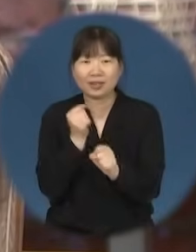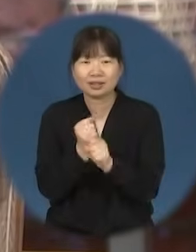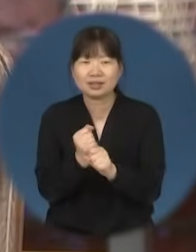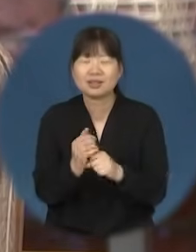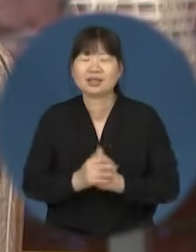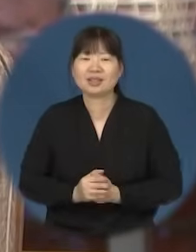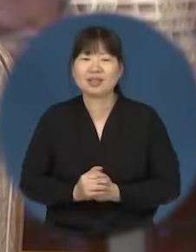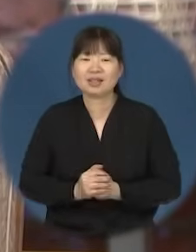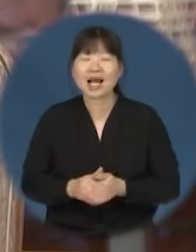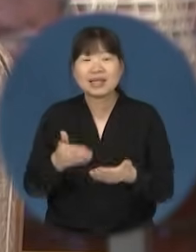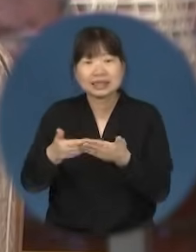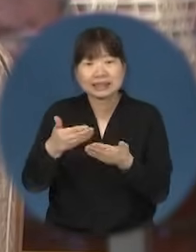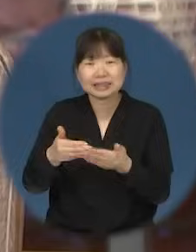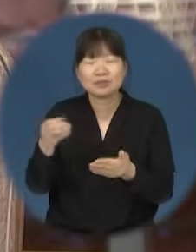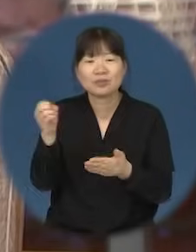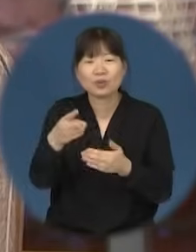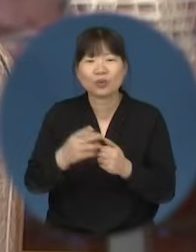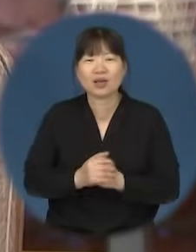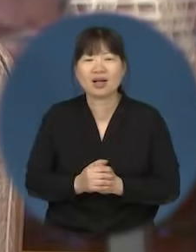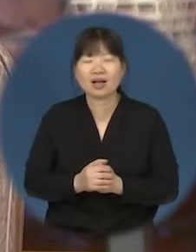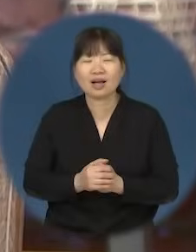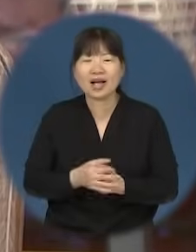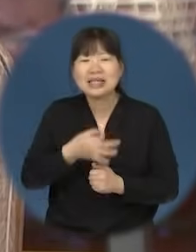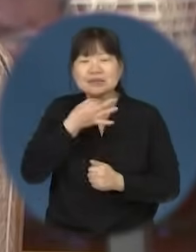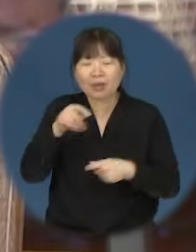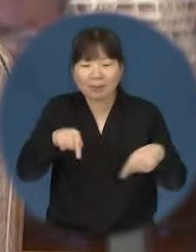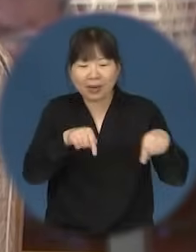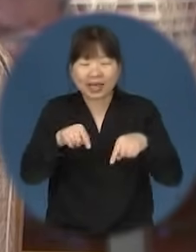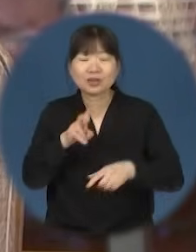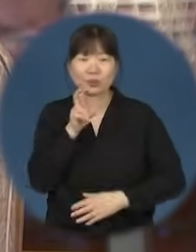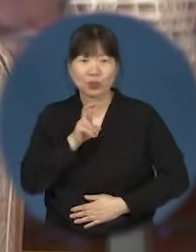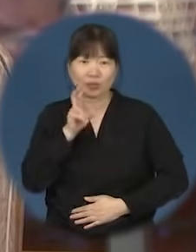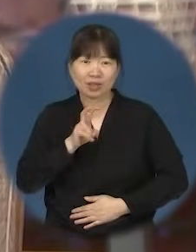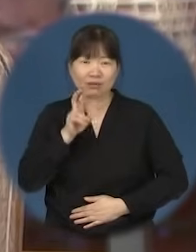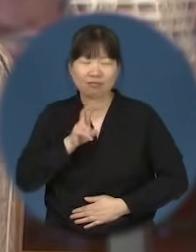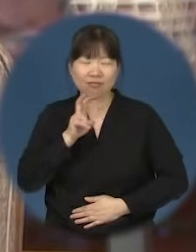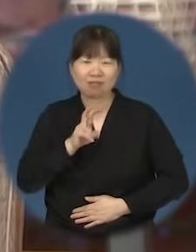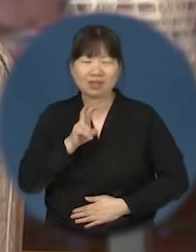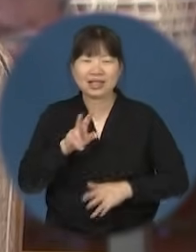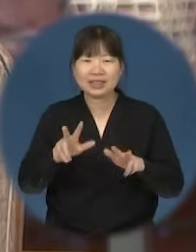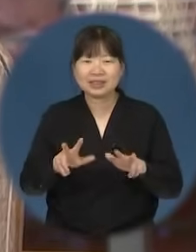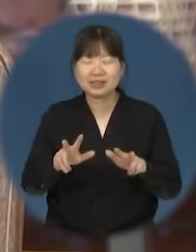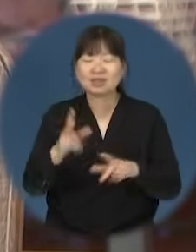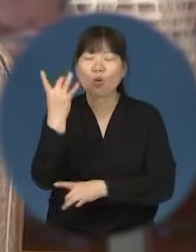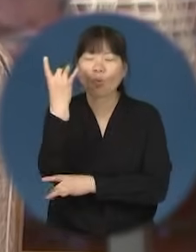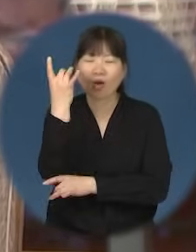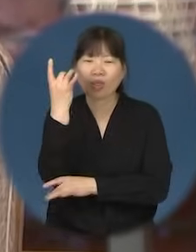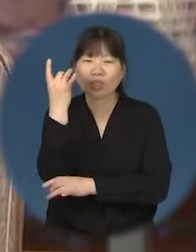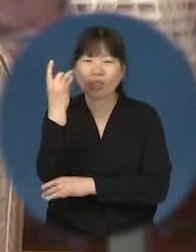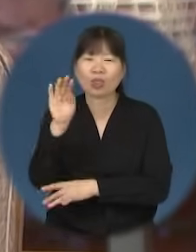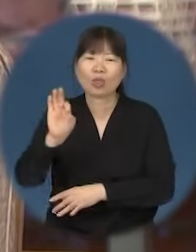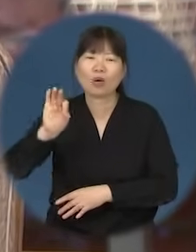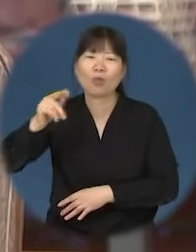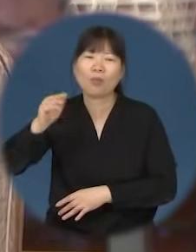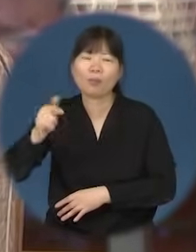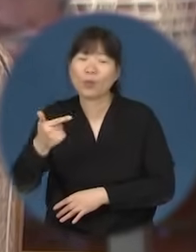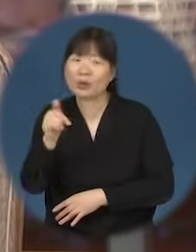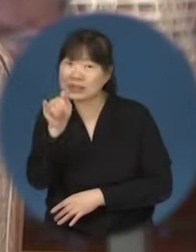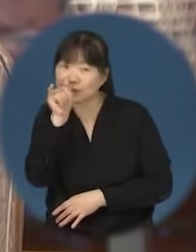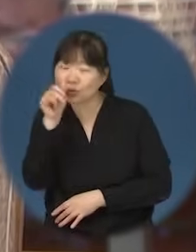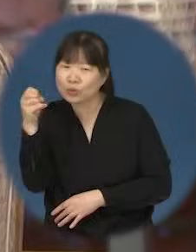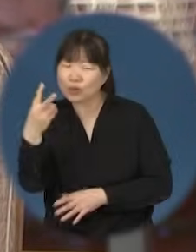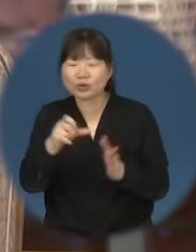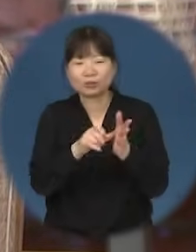뭐 그림이나 또는 음성 파일, 또는 노래 이런 것들을 이게 원본이고 제가 유명한 가수 같은